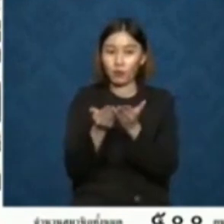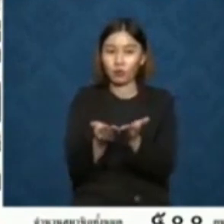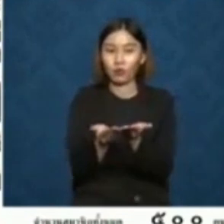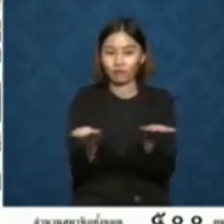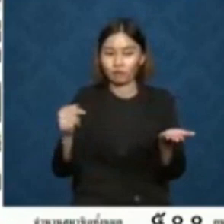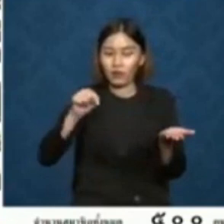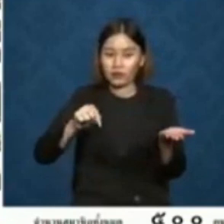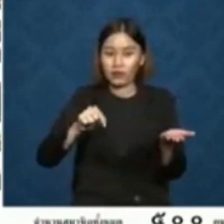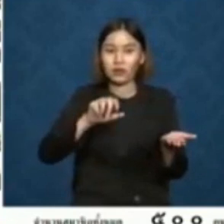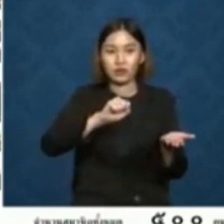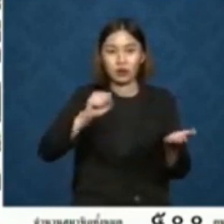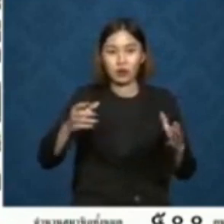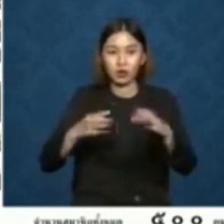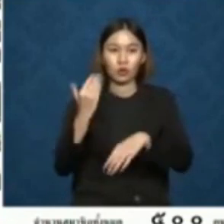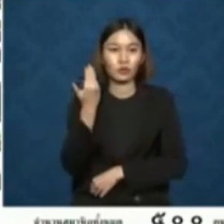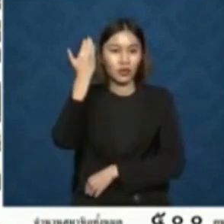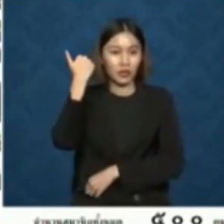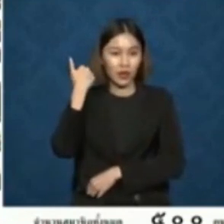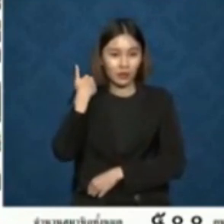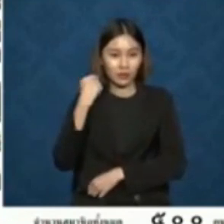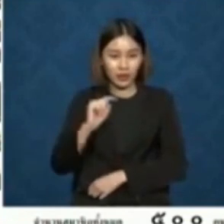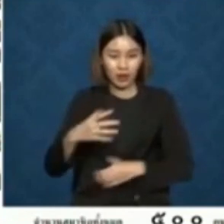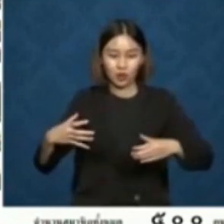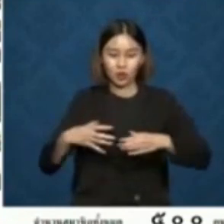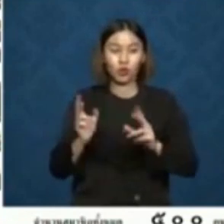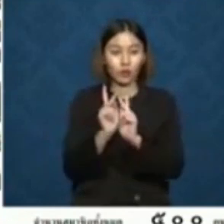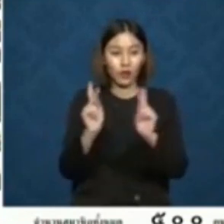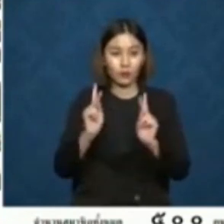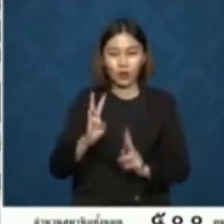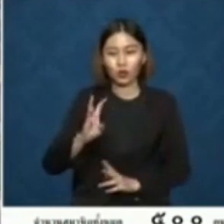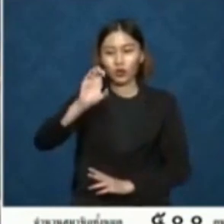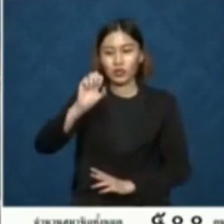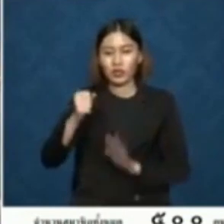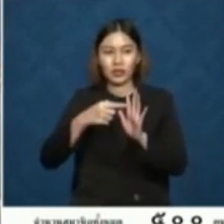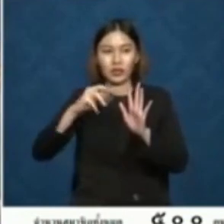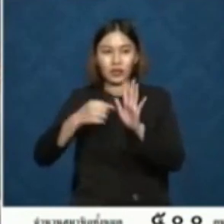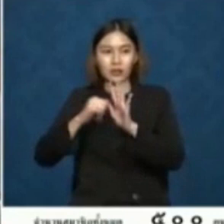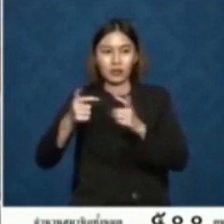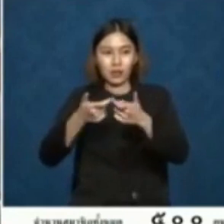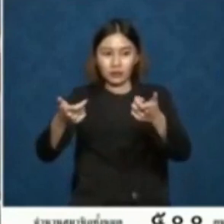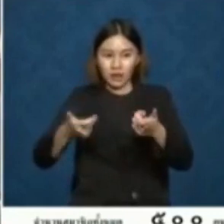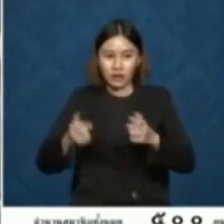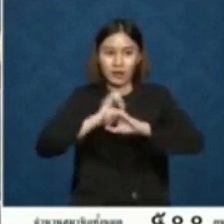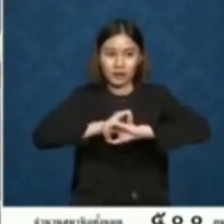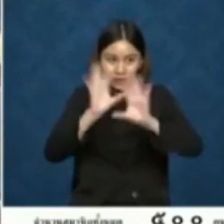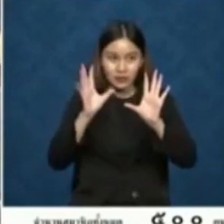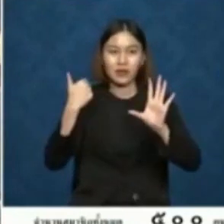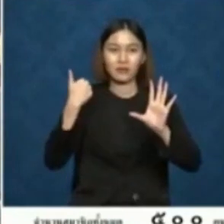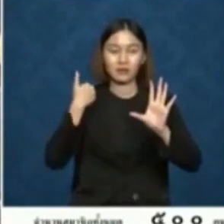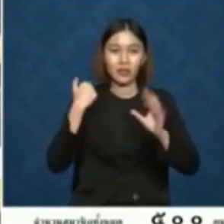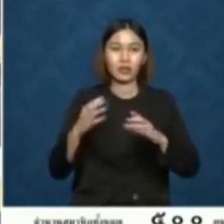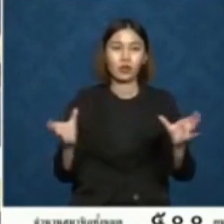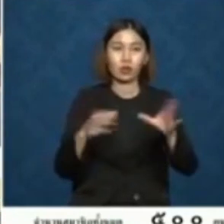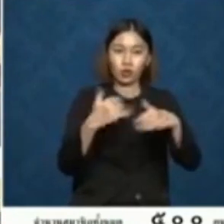เนี่ยสภาชุดที่แล้วก็มีการตั้งคณะกรรมการวิสามัญมีรายงานออกมาชัดเจนแล้วส